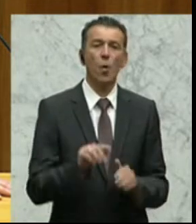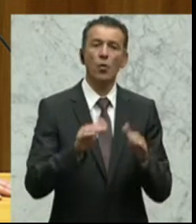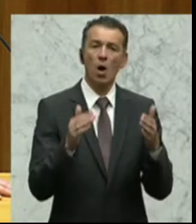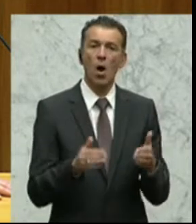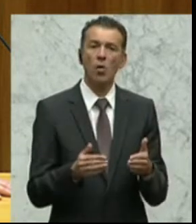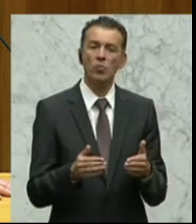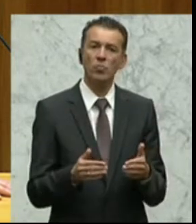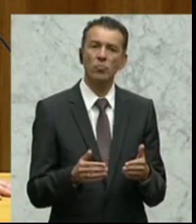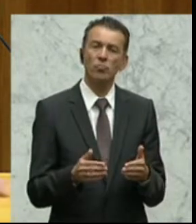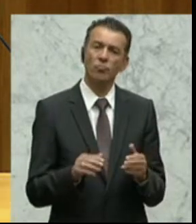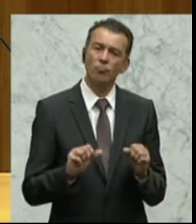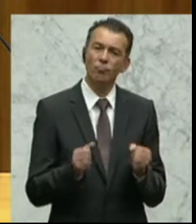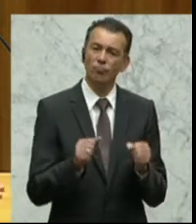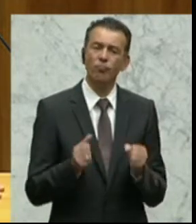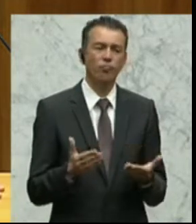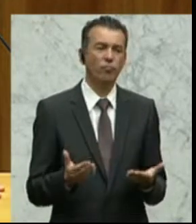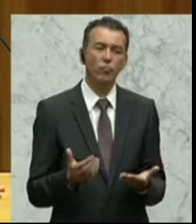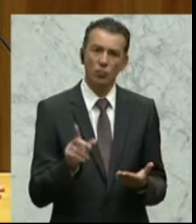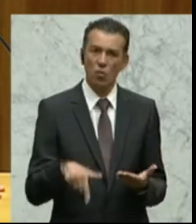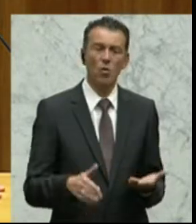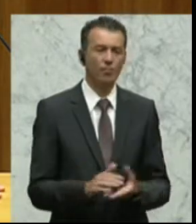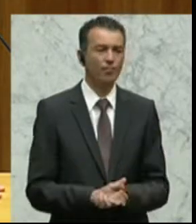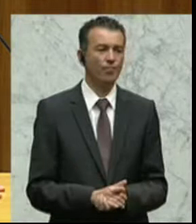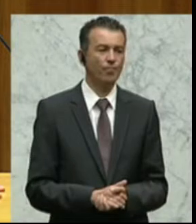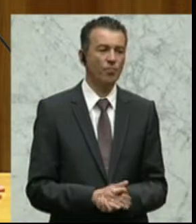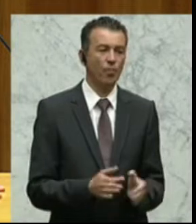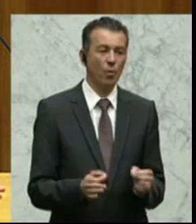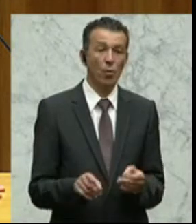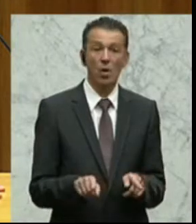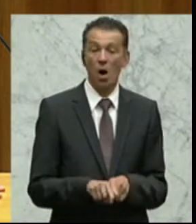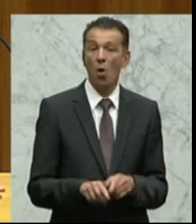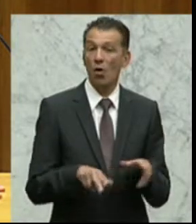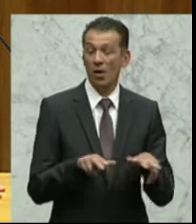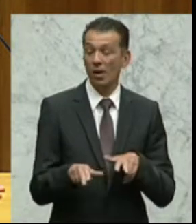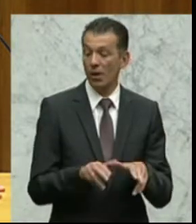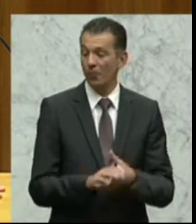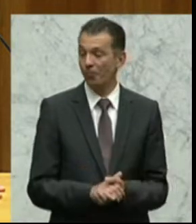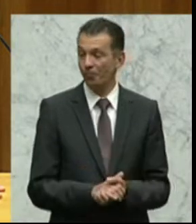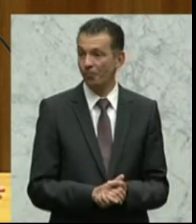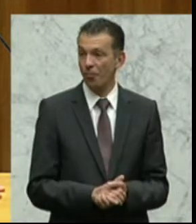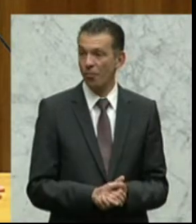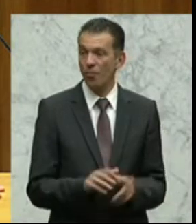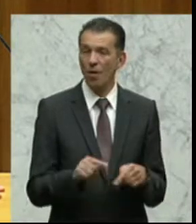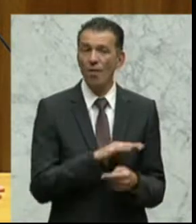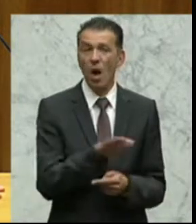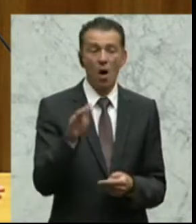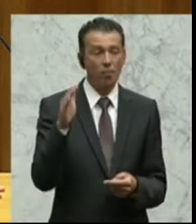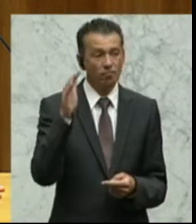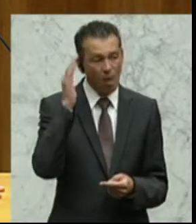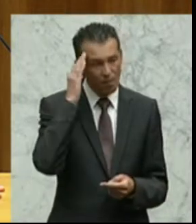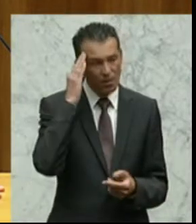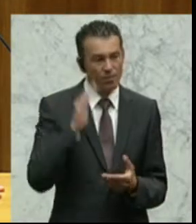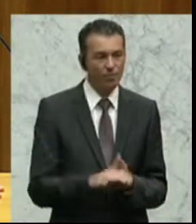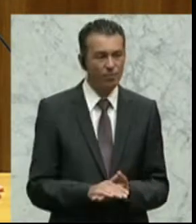werden sollen. Oder eben auch von der Regierung. Und wir wissen auch, und da möchte ich auf das eingehen, was die Frau